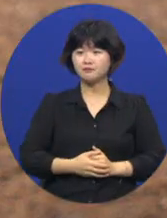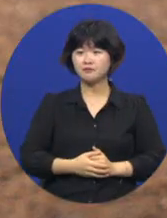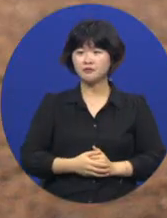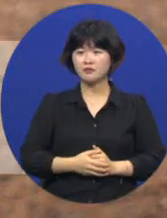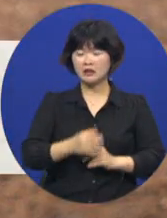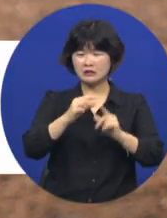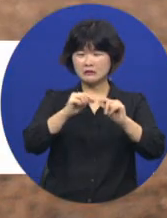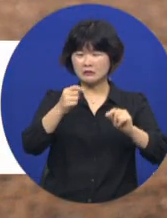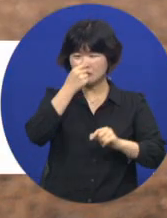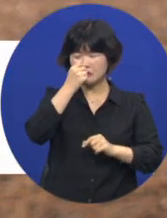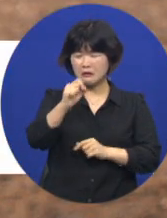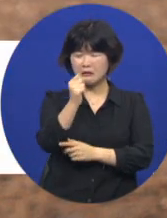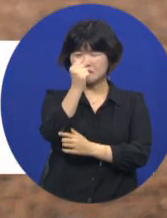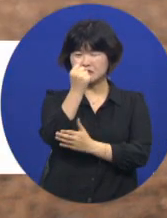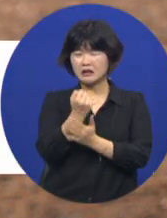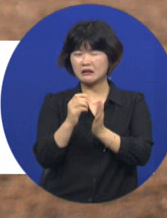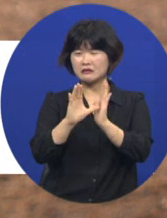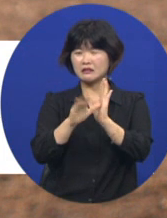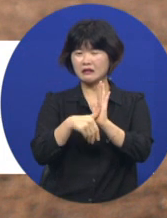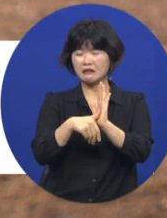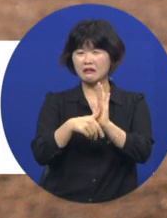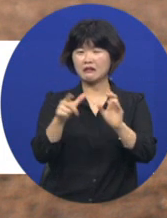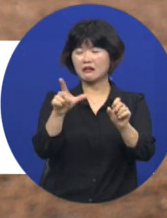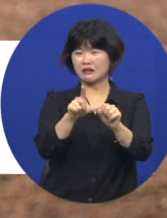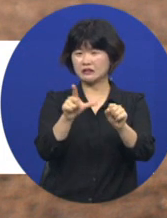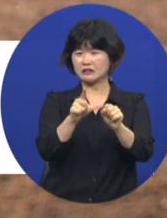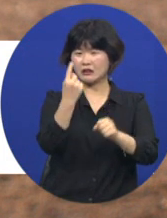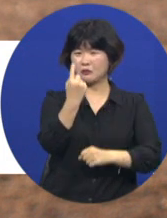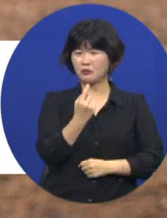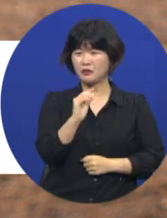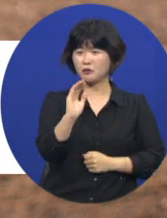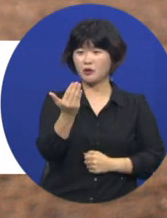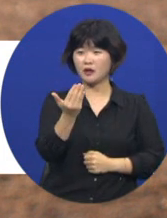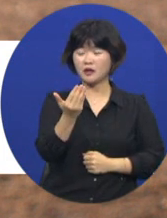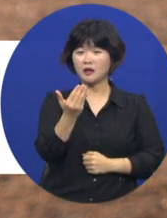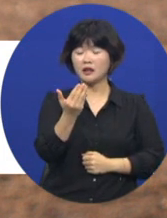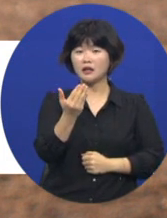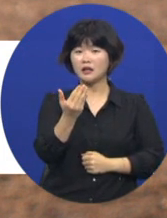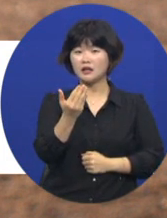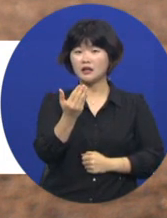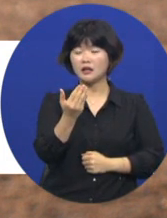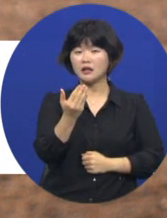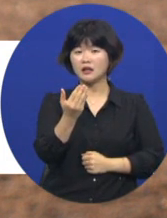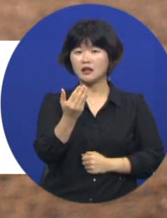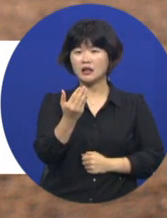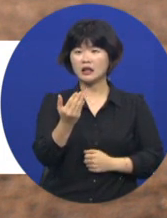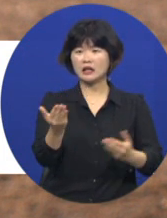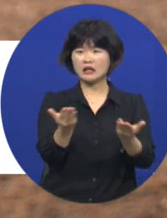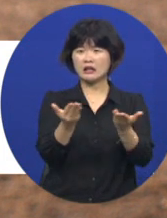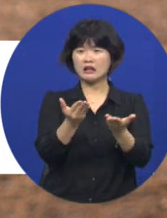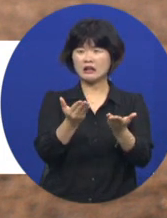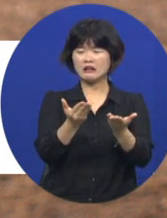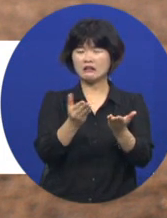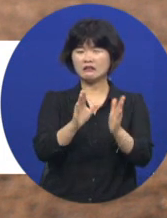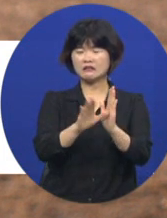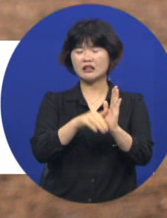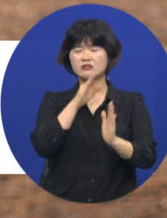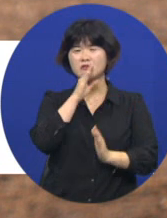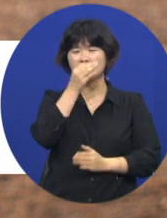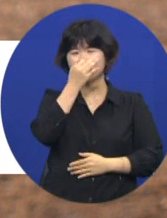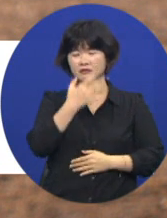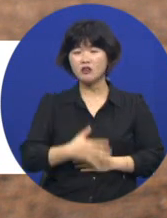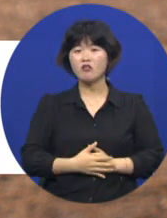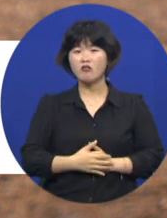음식물 쓰레기가 부패하는 과정에서 가스들이 나오고 그래서 작업하기는 굉장히